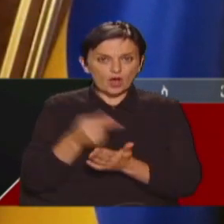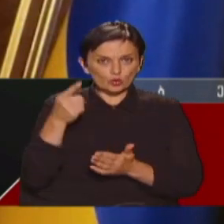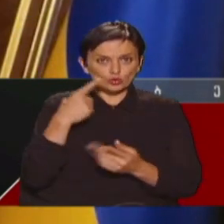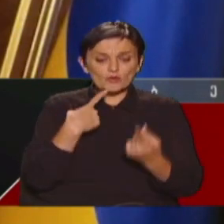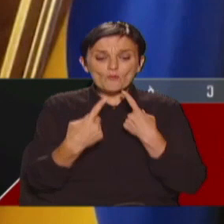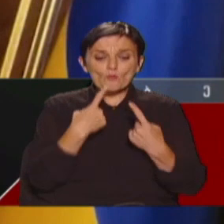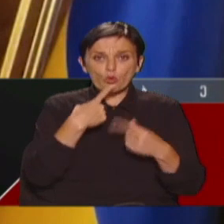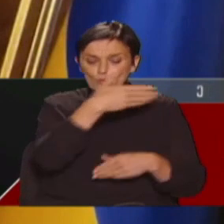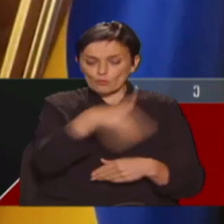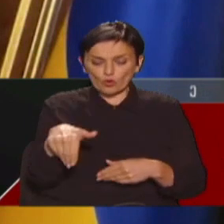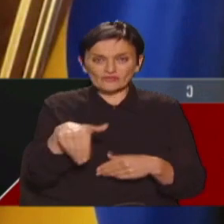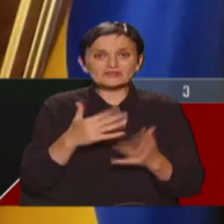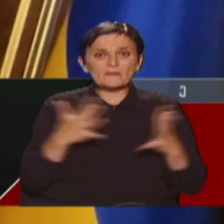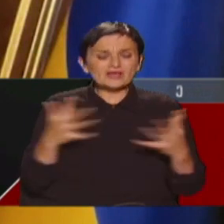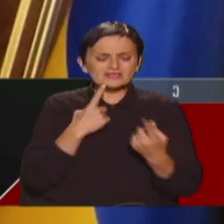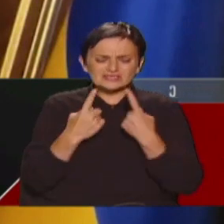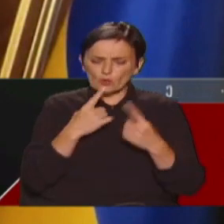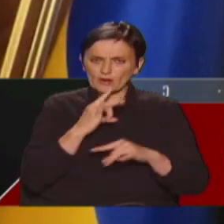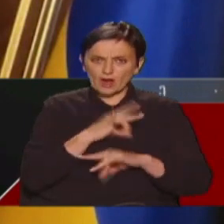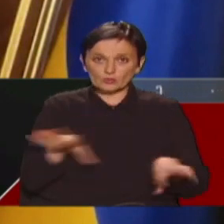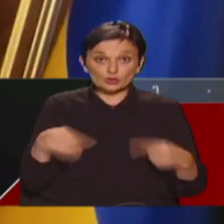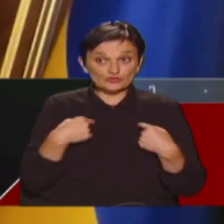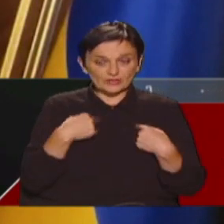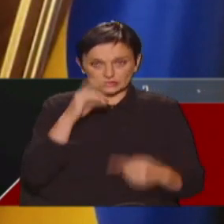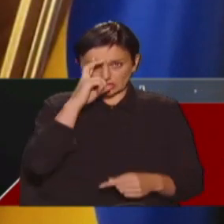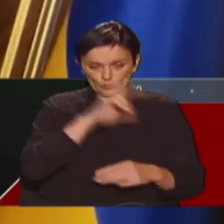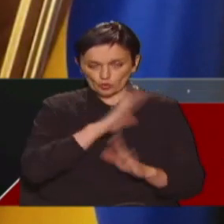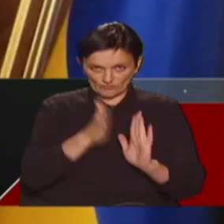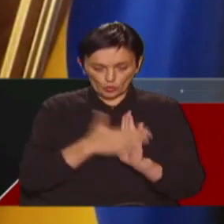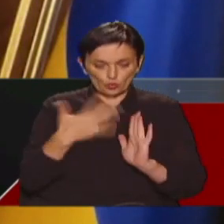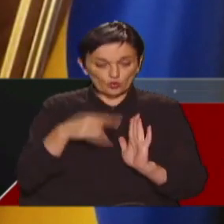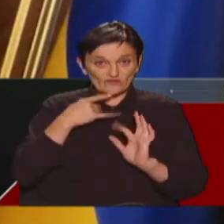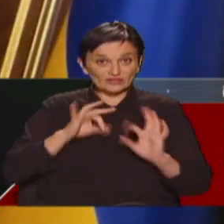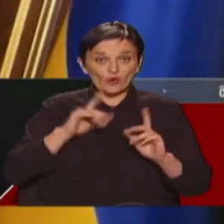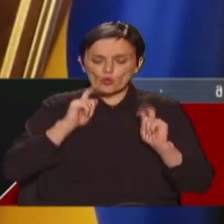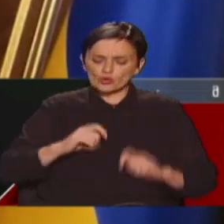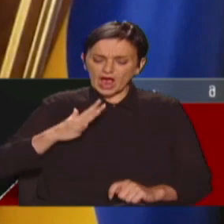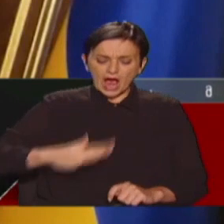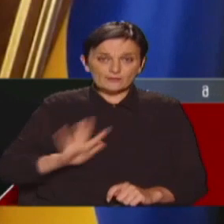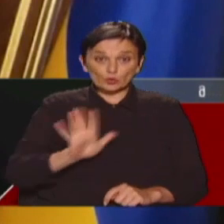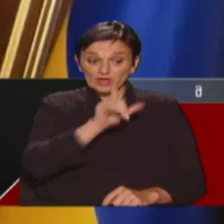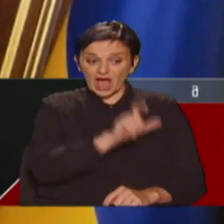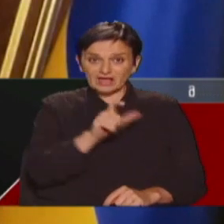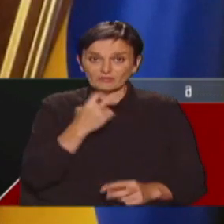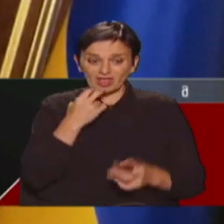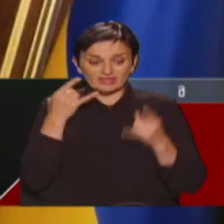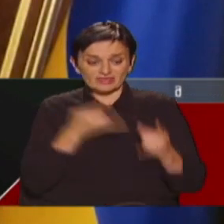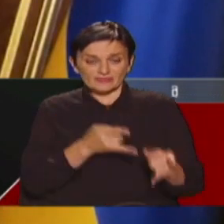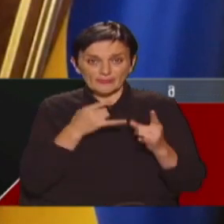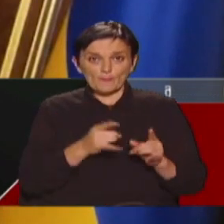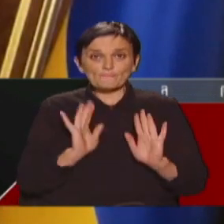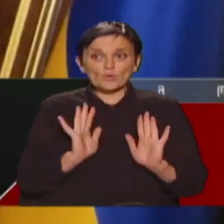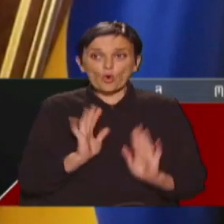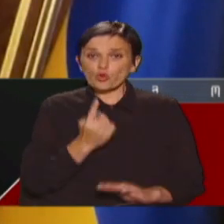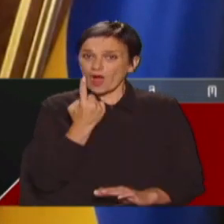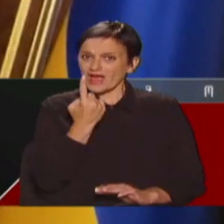moqvetavs molaparakebebi da meti saubrebi ar ikneba. Chvenma sakhamtsipom qvelaperi Ucraina armoitmes im adamianebis dacinuas romlebzec mkholod